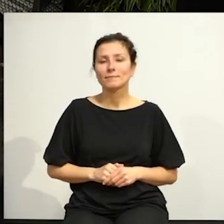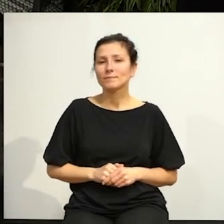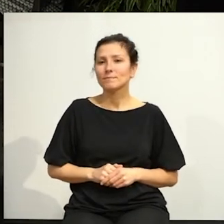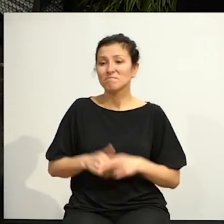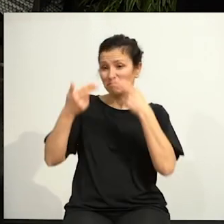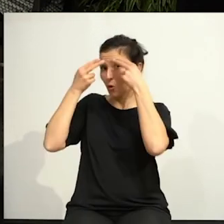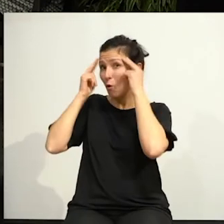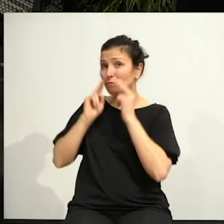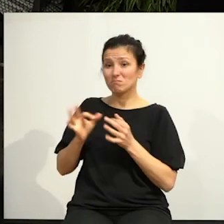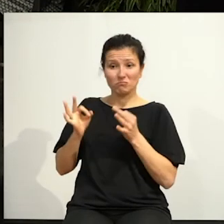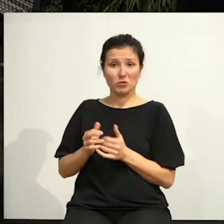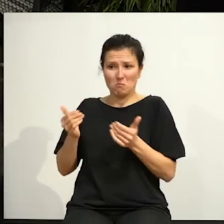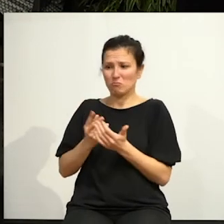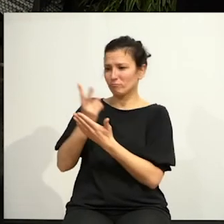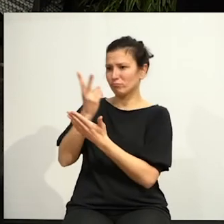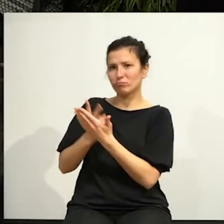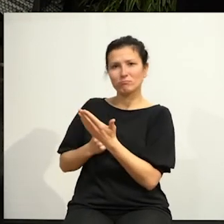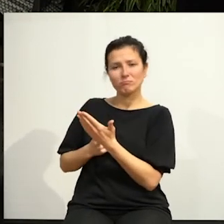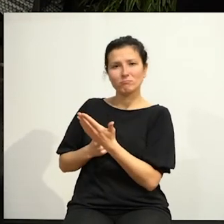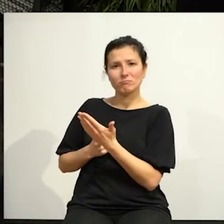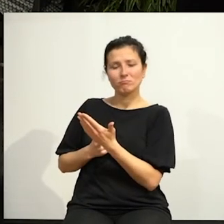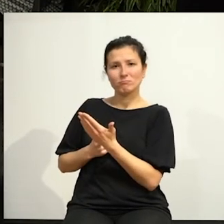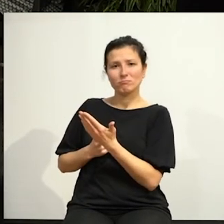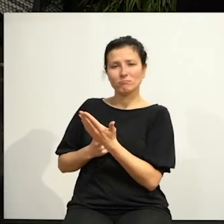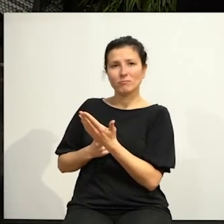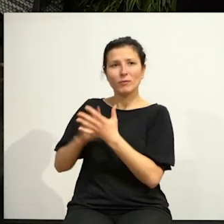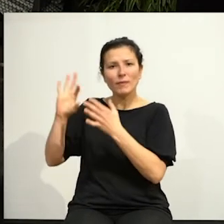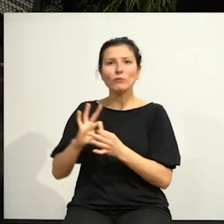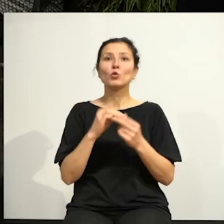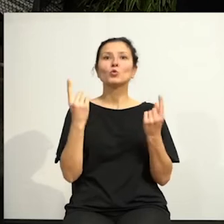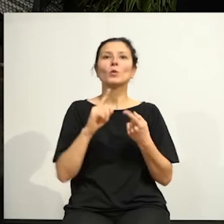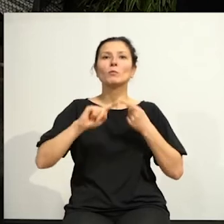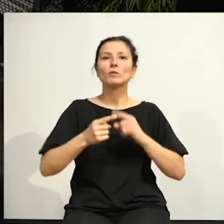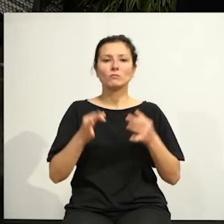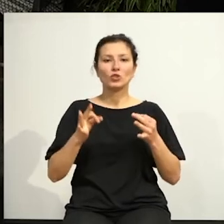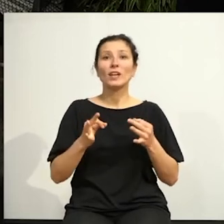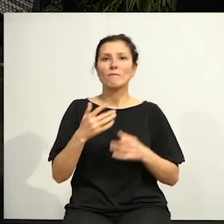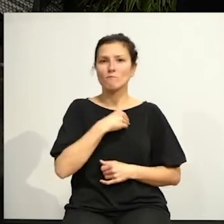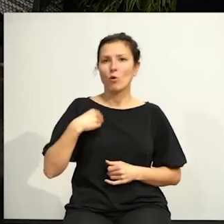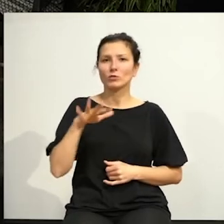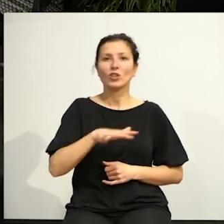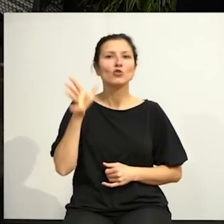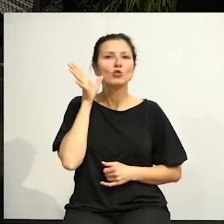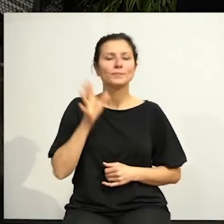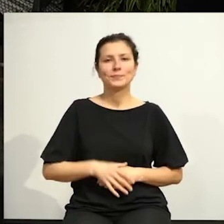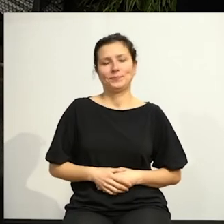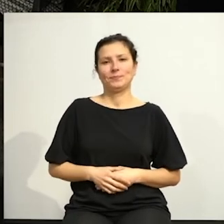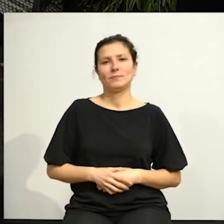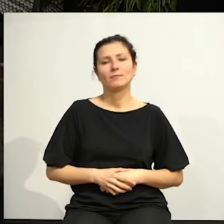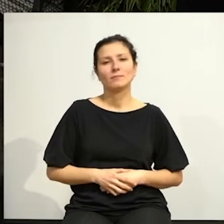Norwida dzisiaj można przecież czytać przez sytuację polityczną, w której się znaleźliśmy, tak? To znaczy,